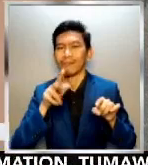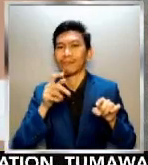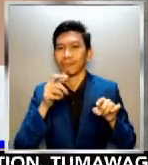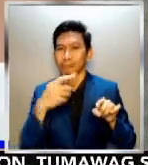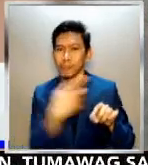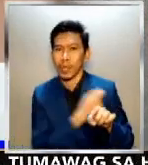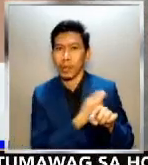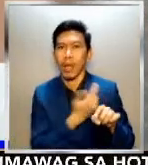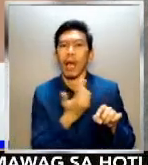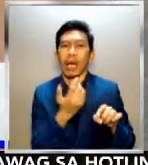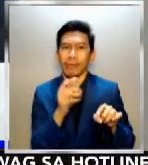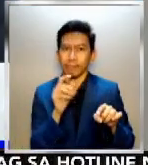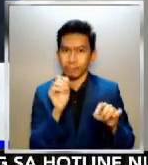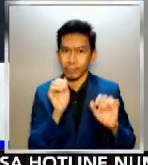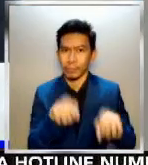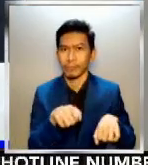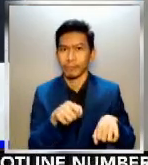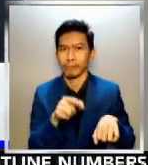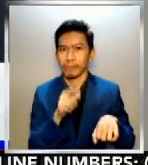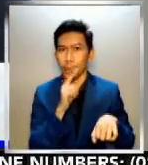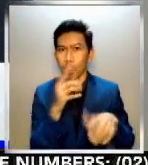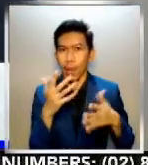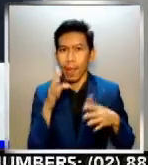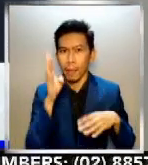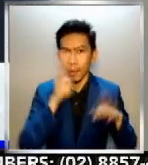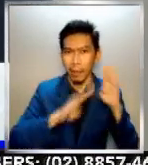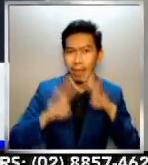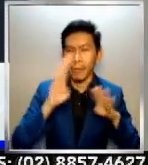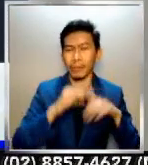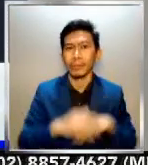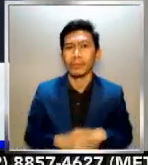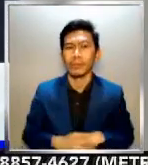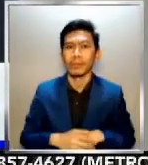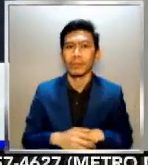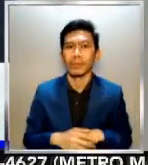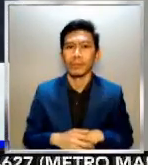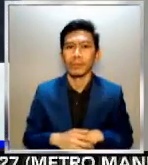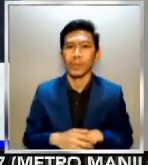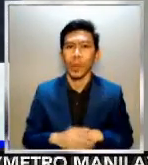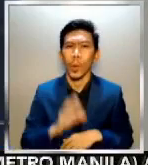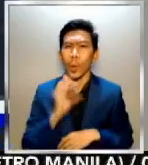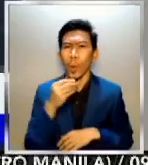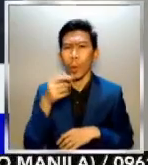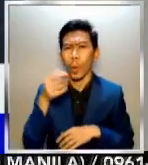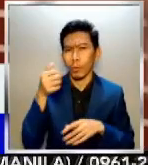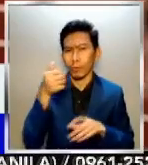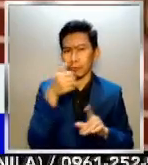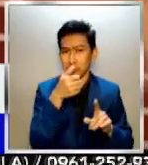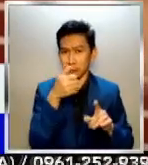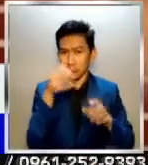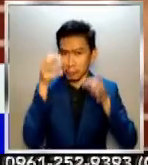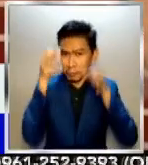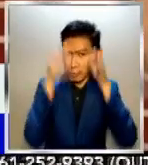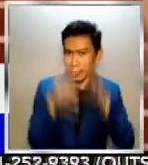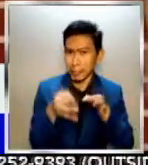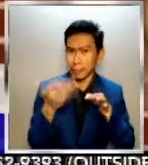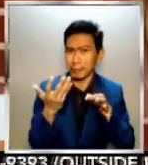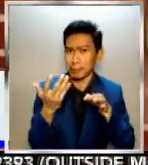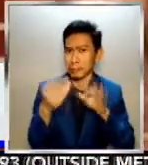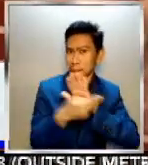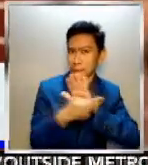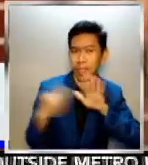aberya. Ang namimigay ng bakuna, hindi yung ating mga seafarers. Ha? Yes. Hindi sila. Ang problema